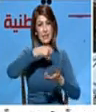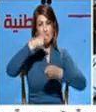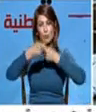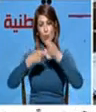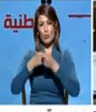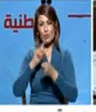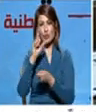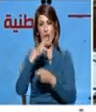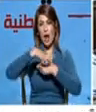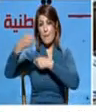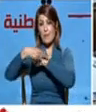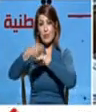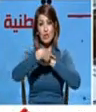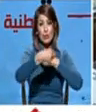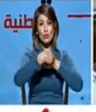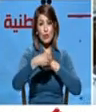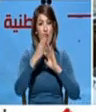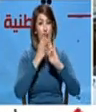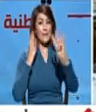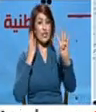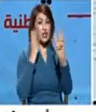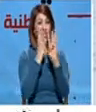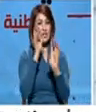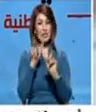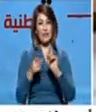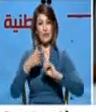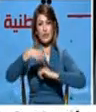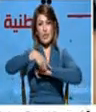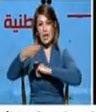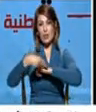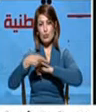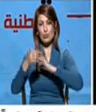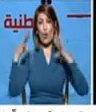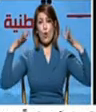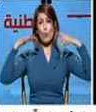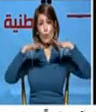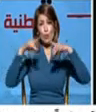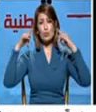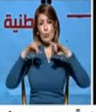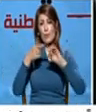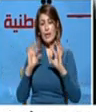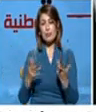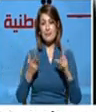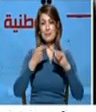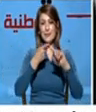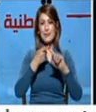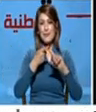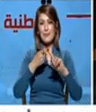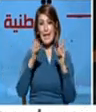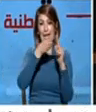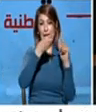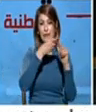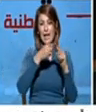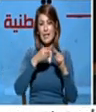ما مشي المراكز البريد وصفوا ويخلق والاقتصاد لا ان مروا الفئه الثانيه الهامه احنا مشينا